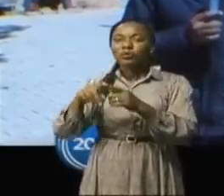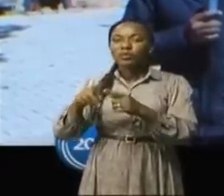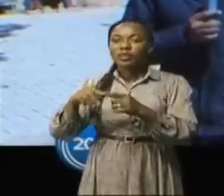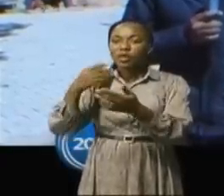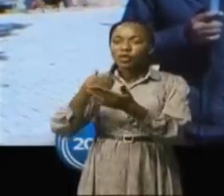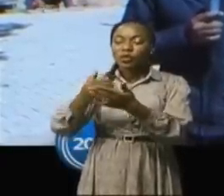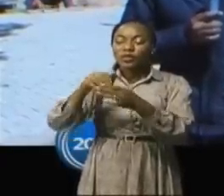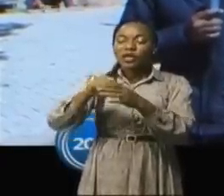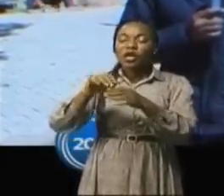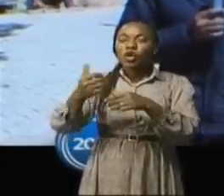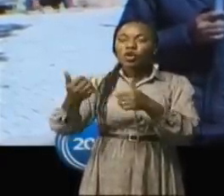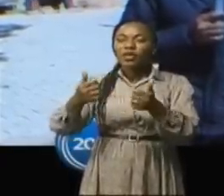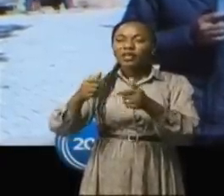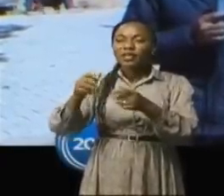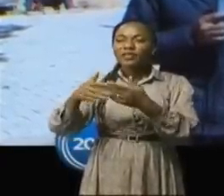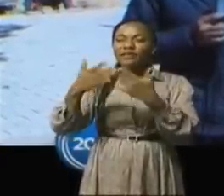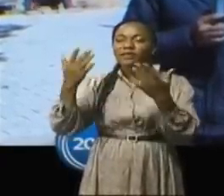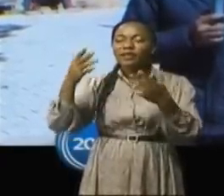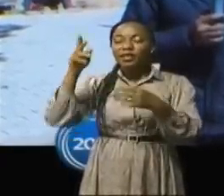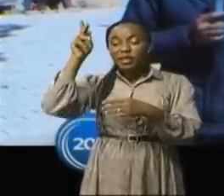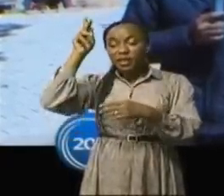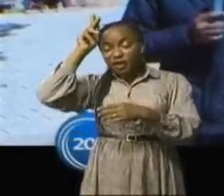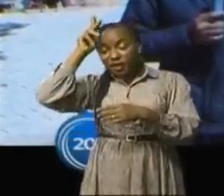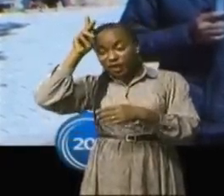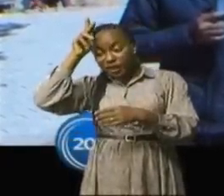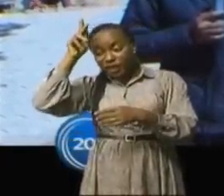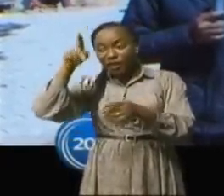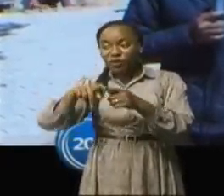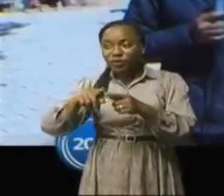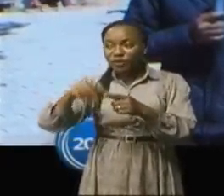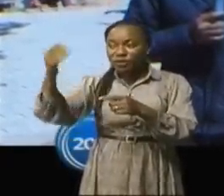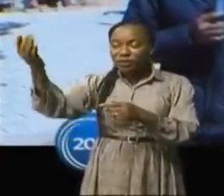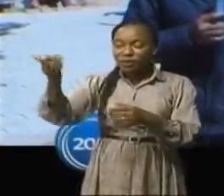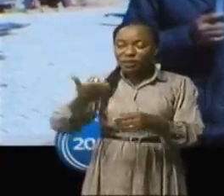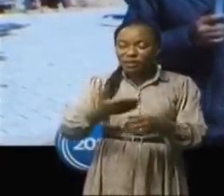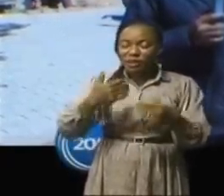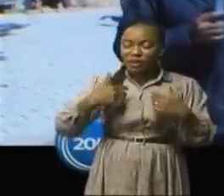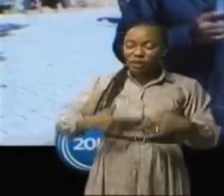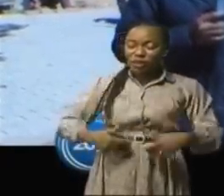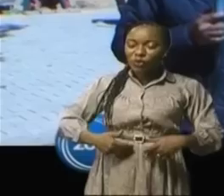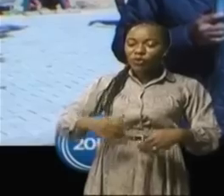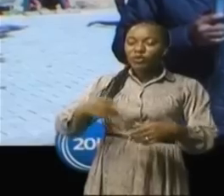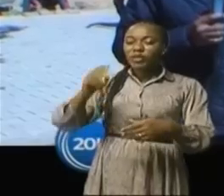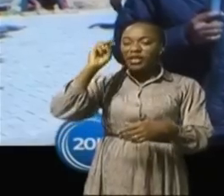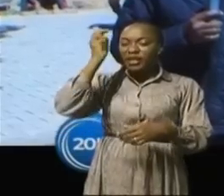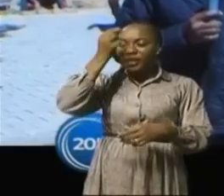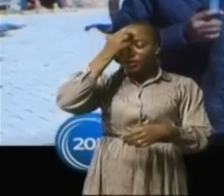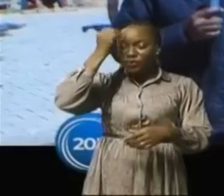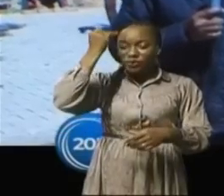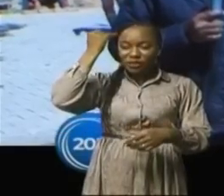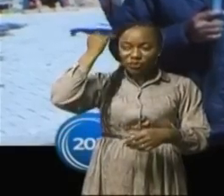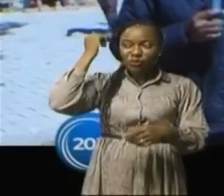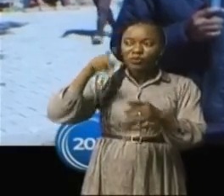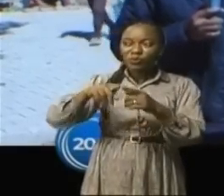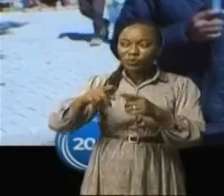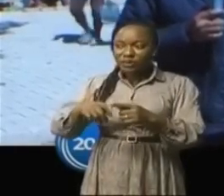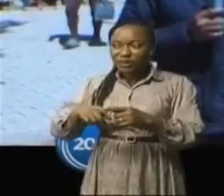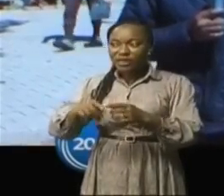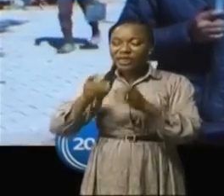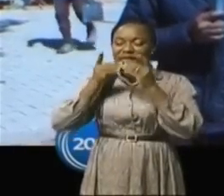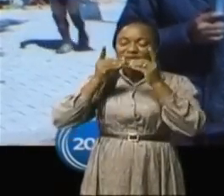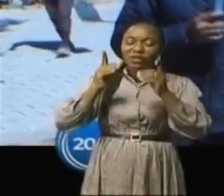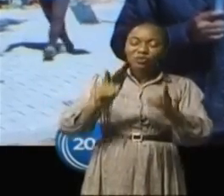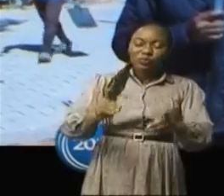dans le Haut-Katanga. C'est ce village qui recevra le relique du héros national. Des discours, des animations coutumières,